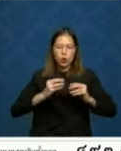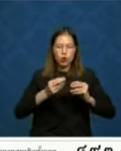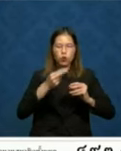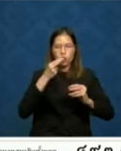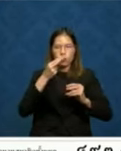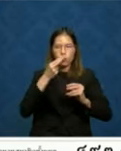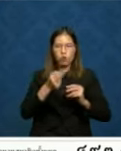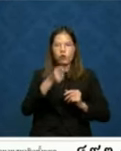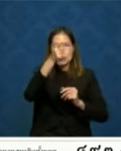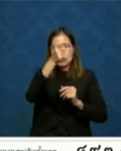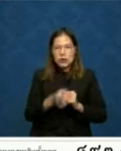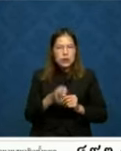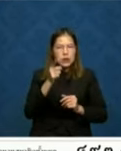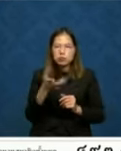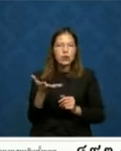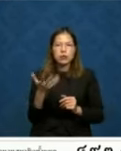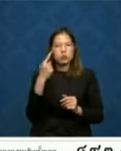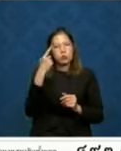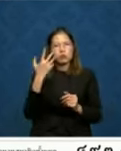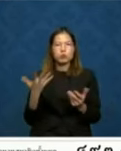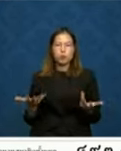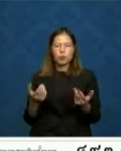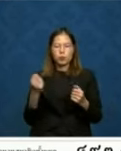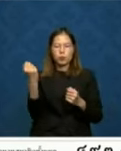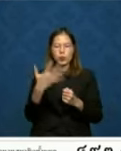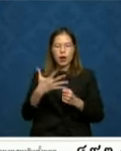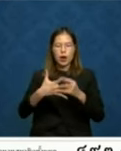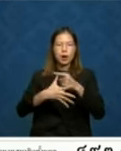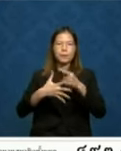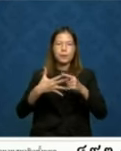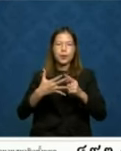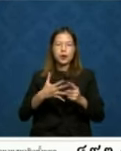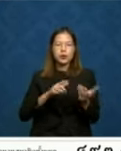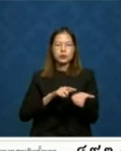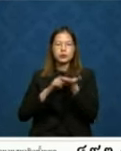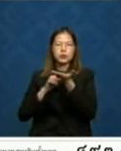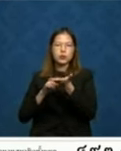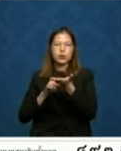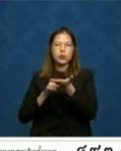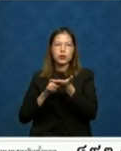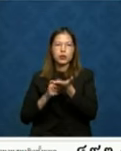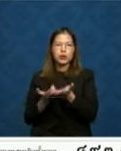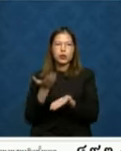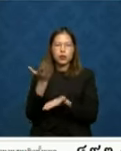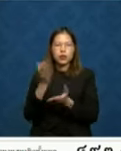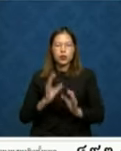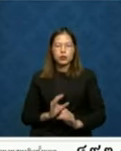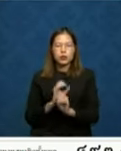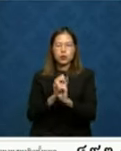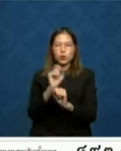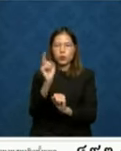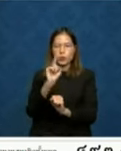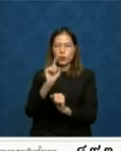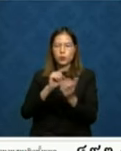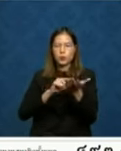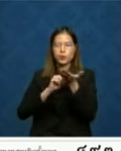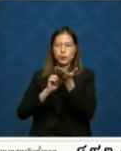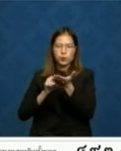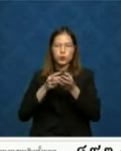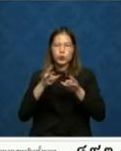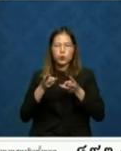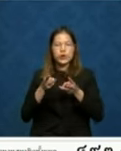ำได้จริงหรือเปล่าค่ะทั้ง5ประเด็นนะคะได้นำเสนอไว้ดิฉันขอสรุปแล้วก็เสนอ